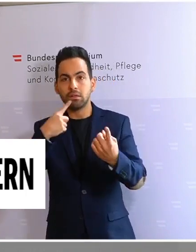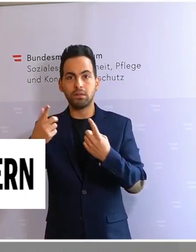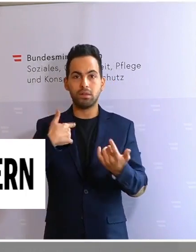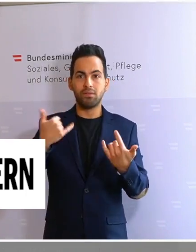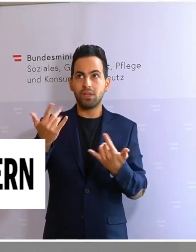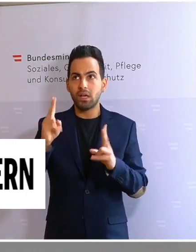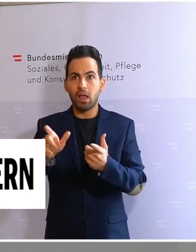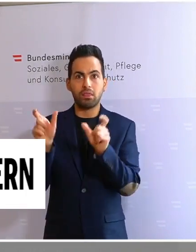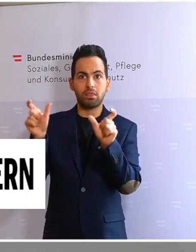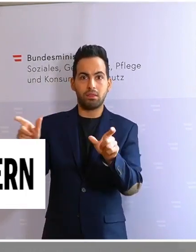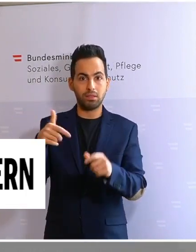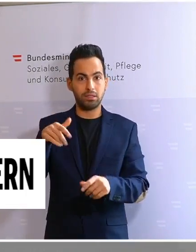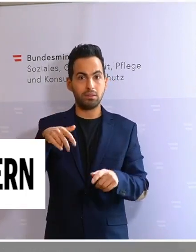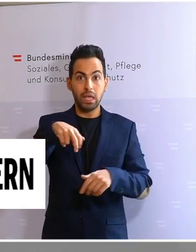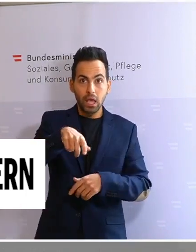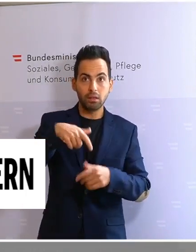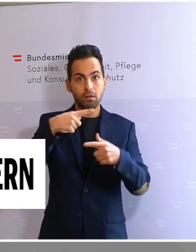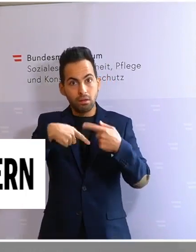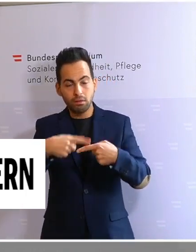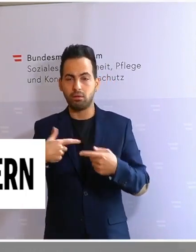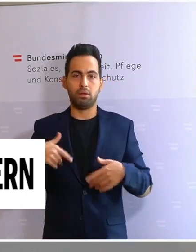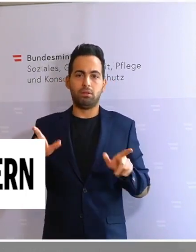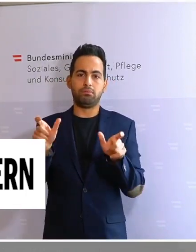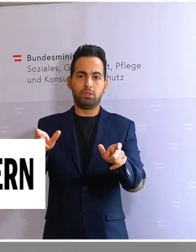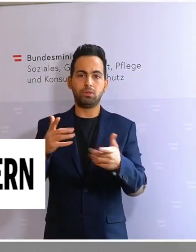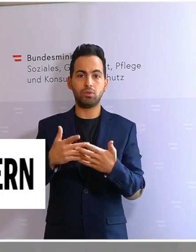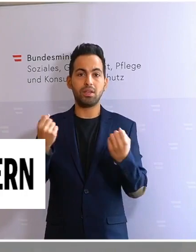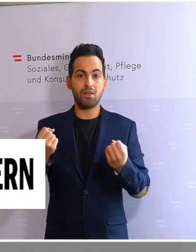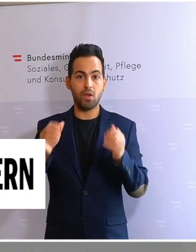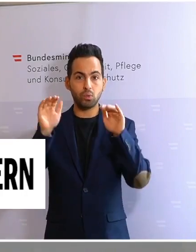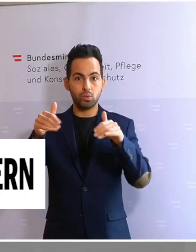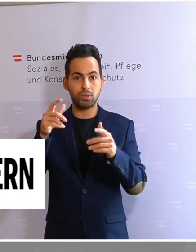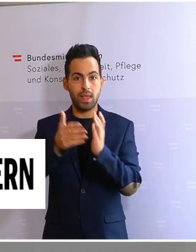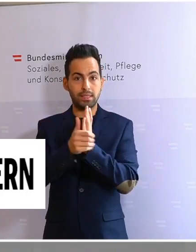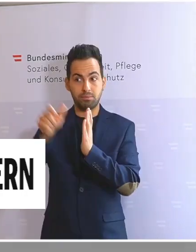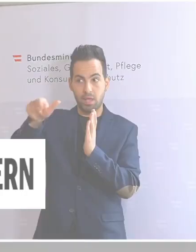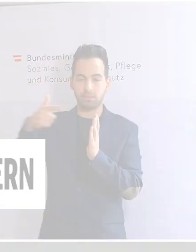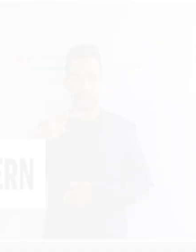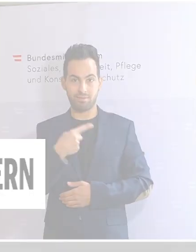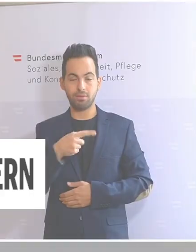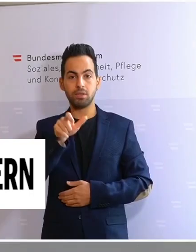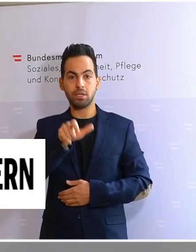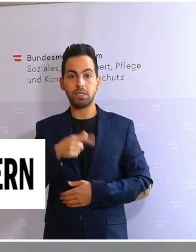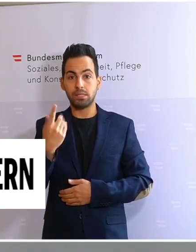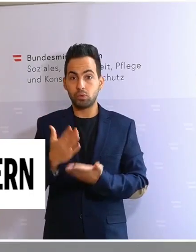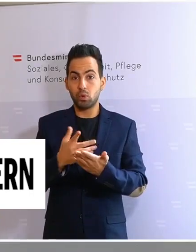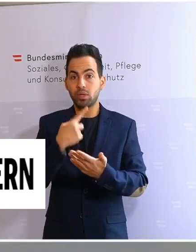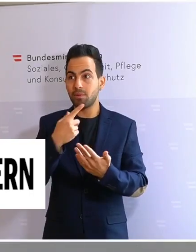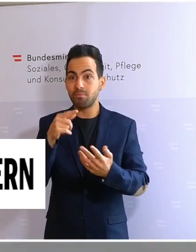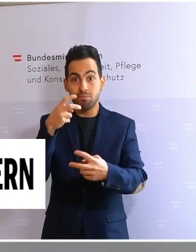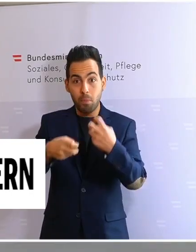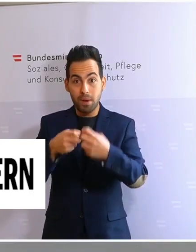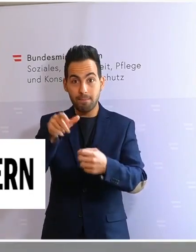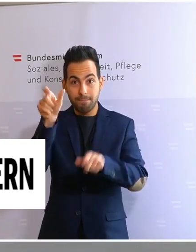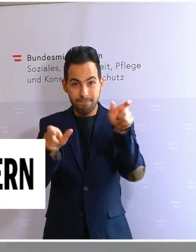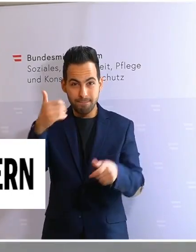für betroffene Frauen werden kann. Das ist was, was Gewaltschutzexpertinnen seit vielen, vielen Jahren fordern. Damit wir das Problem